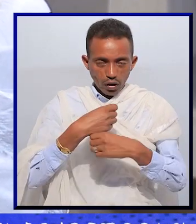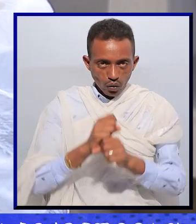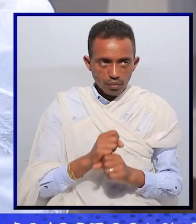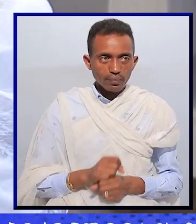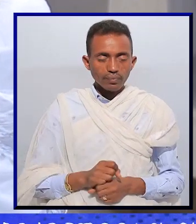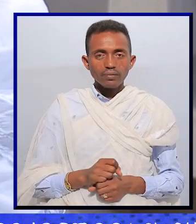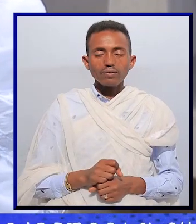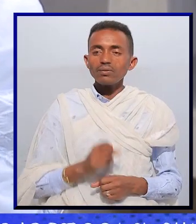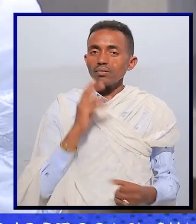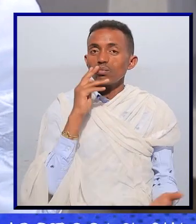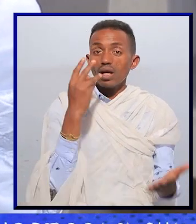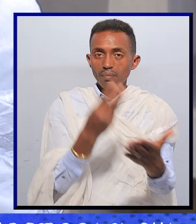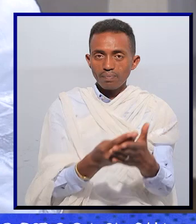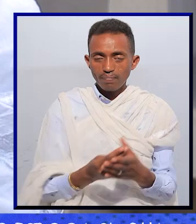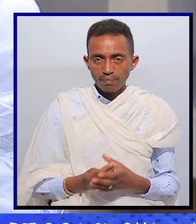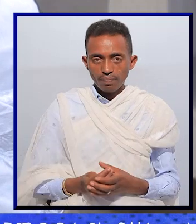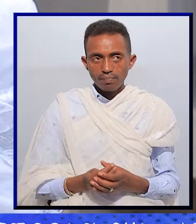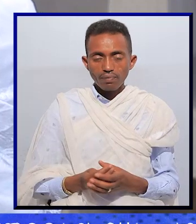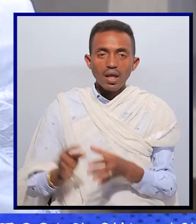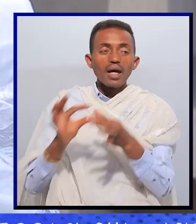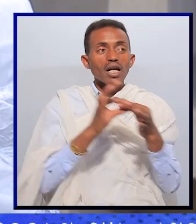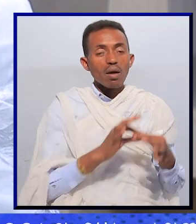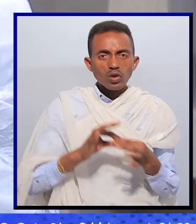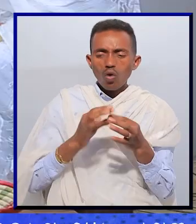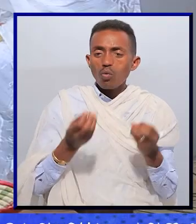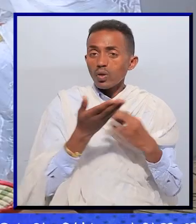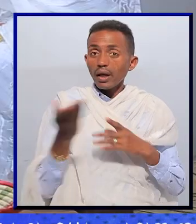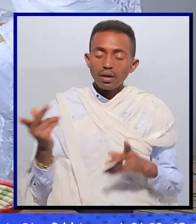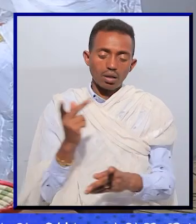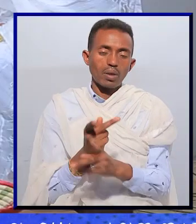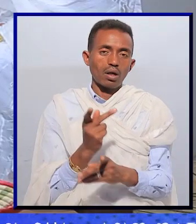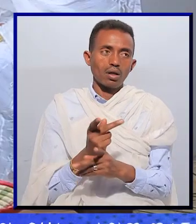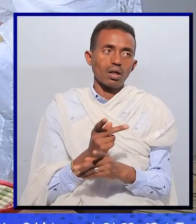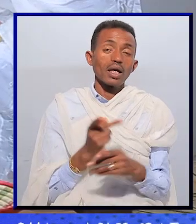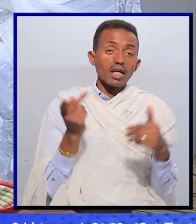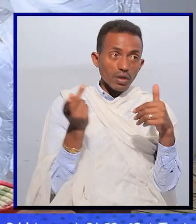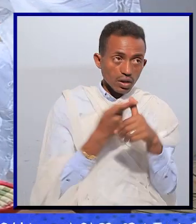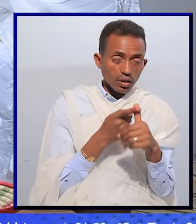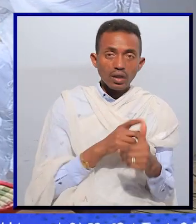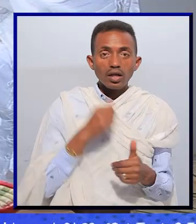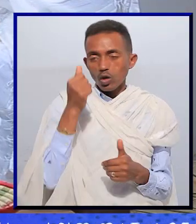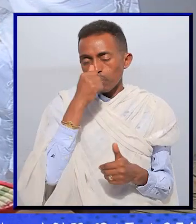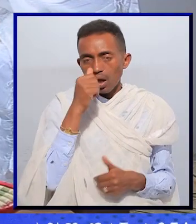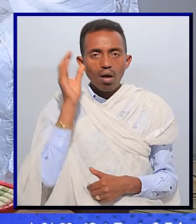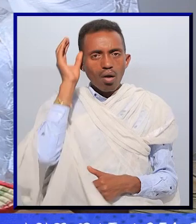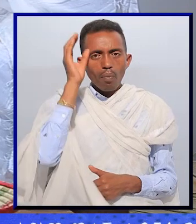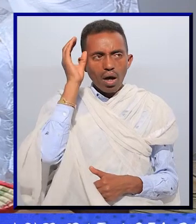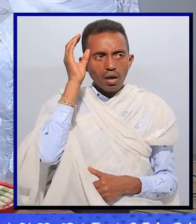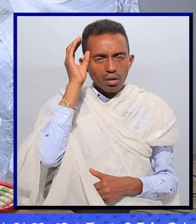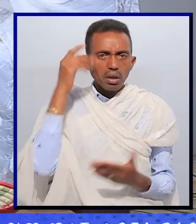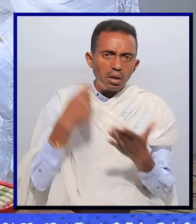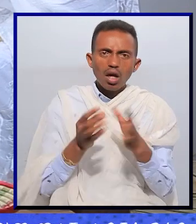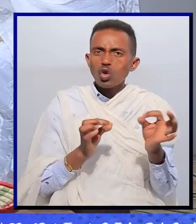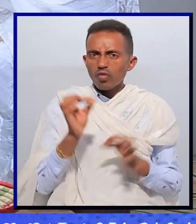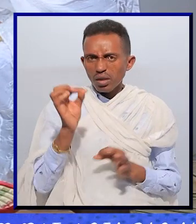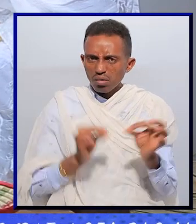ጉዳዩን እንቋጫለን። እሺ መልካም። ከማህበረሰቡ ብዙ ነገር ነው የሚተበቀው። የመጀመሪያው የኢትዮጵያ ባህል